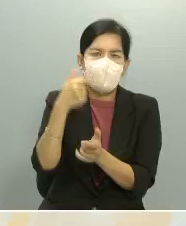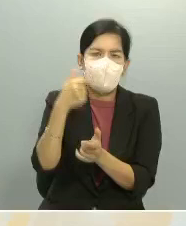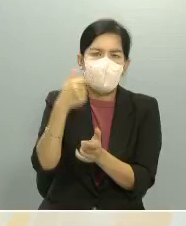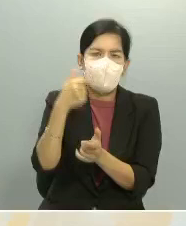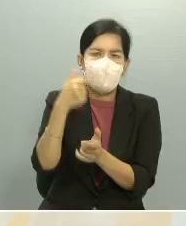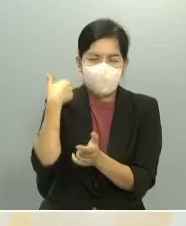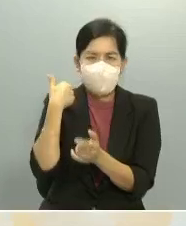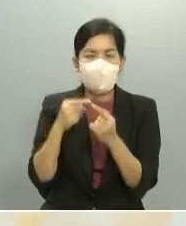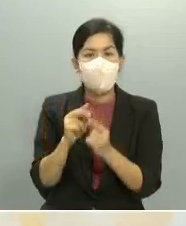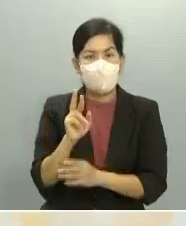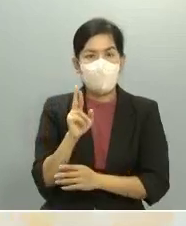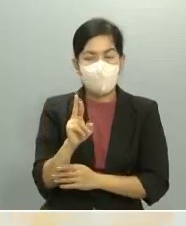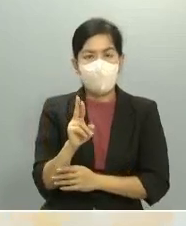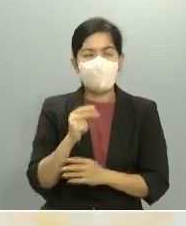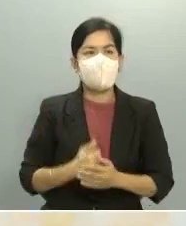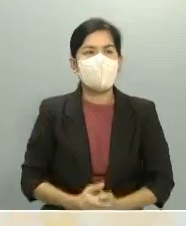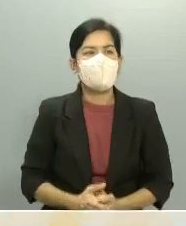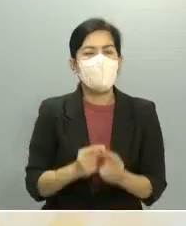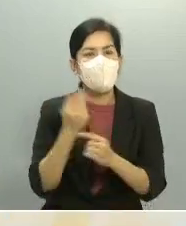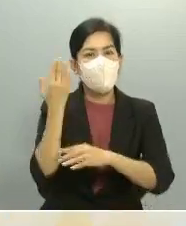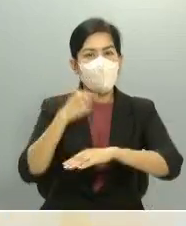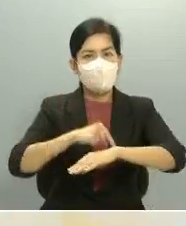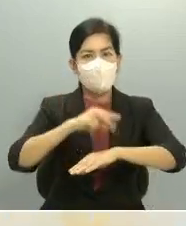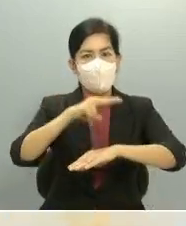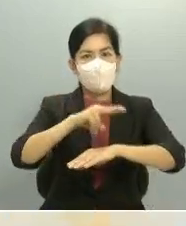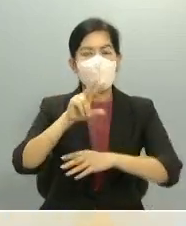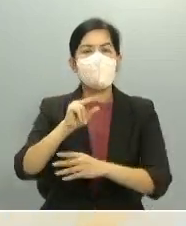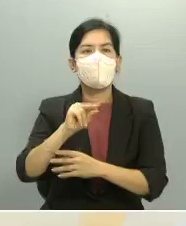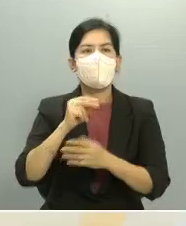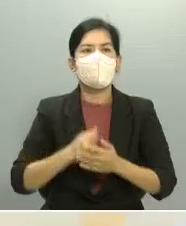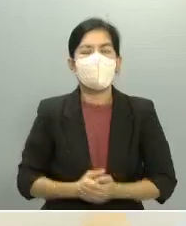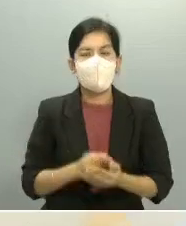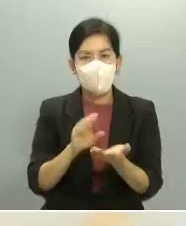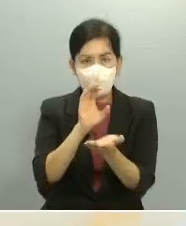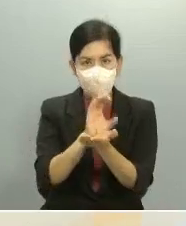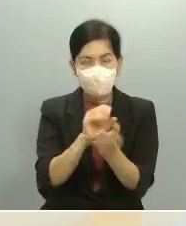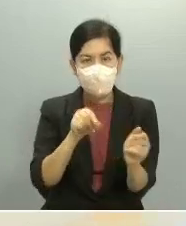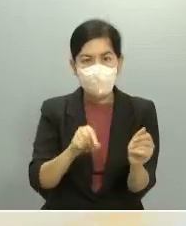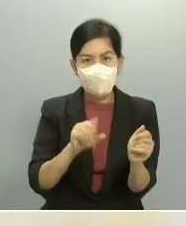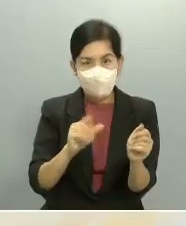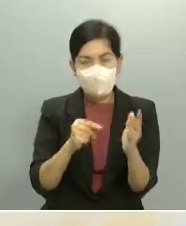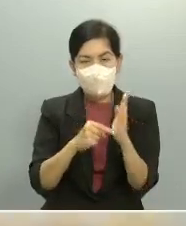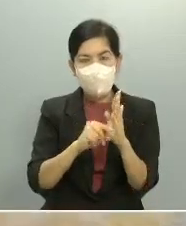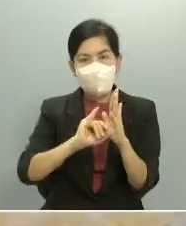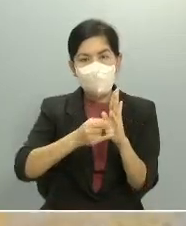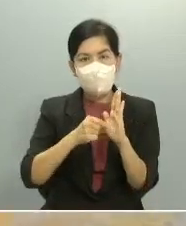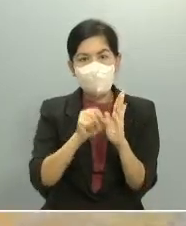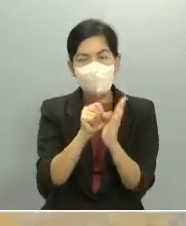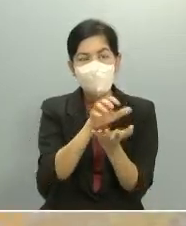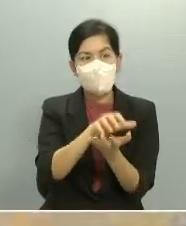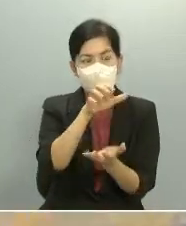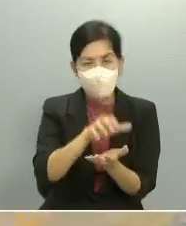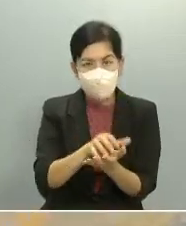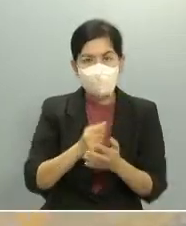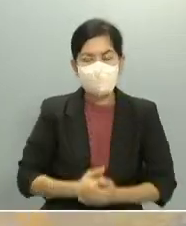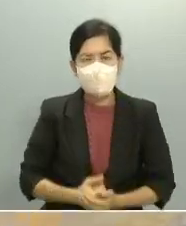มันเกิดกรณีเมื่อวานนี้บ่าย 2:30 นตำรวจโรงพักเมืองสมุทรปราการรับแจ้งมีผู้ถูกไฟดูดเสียชีวิตในบ้